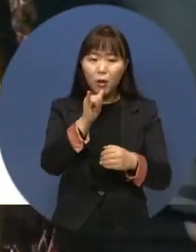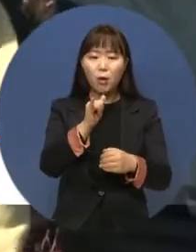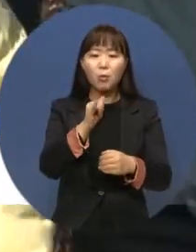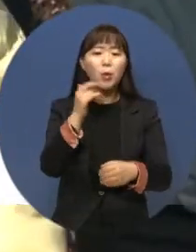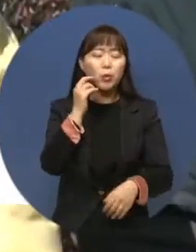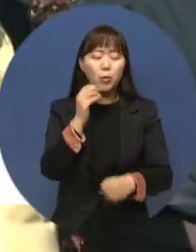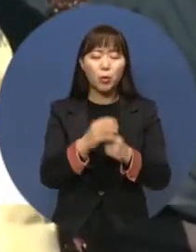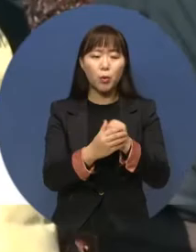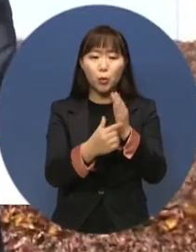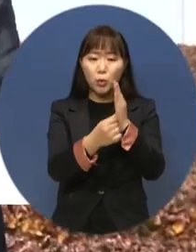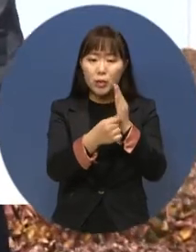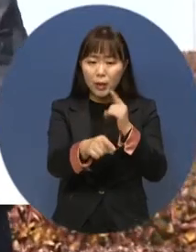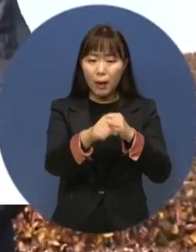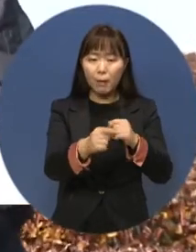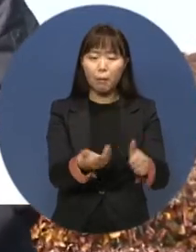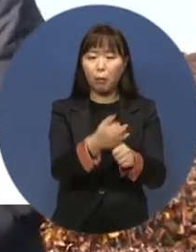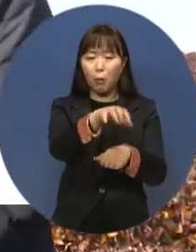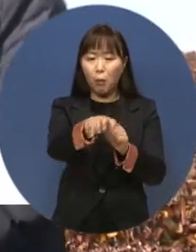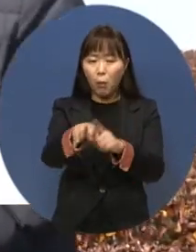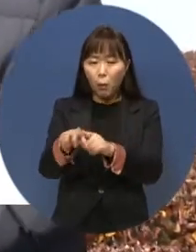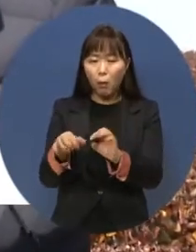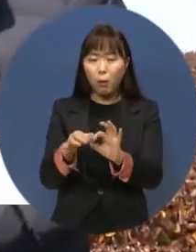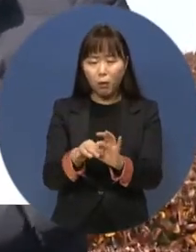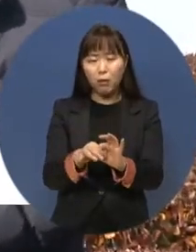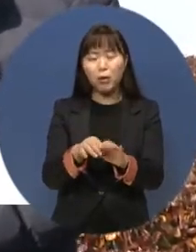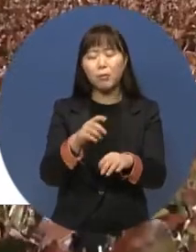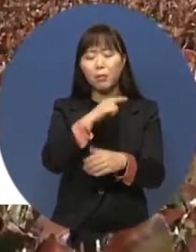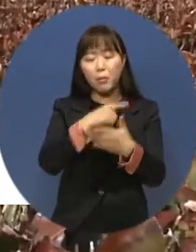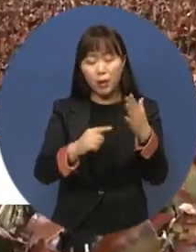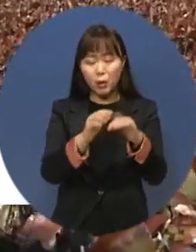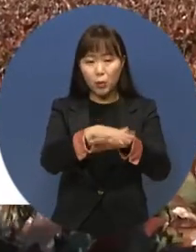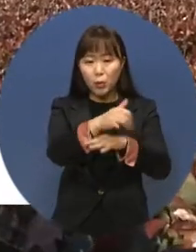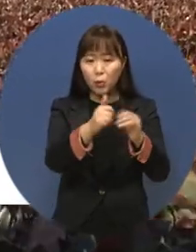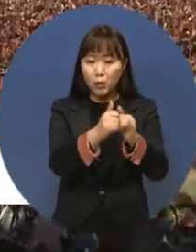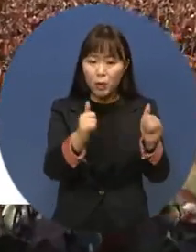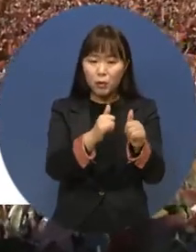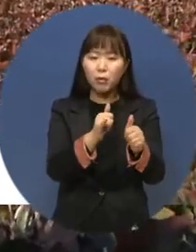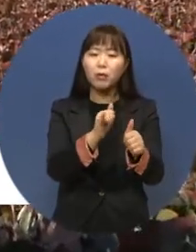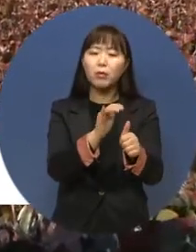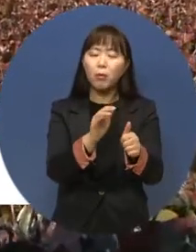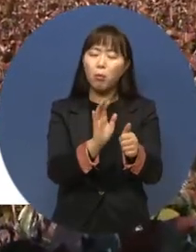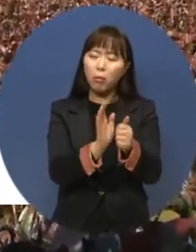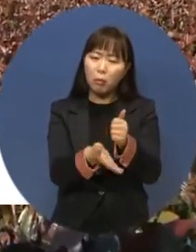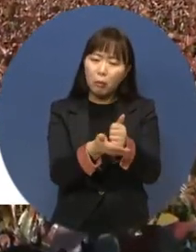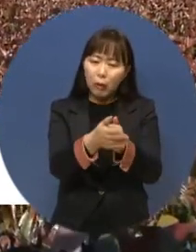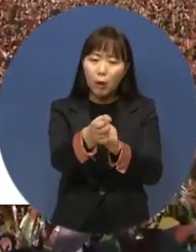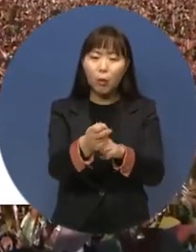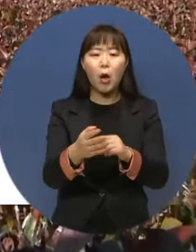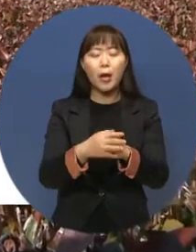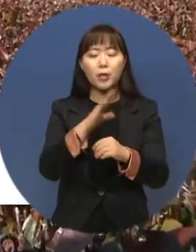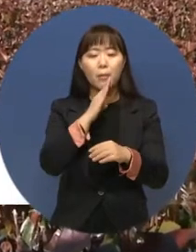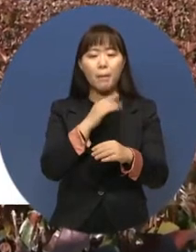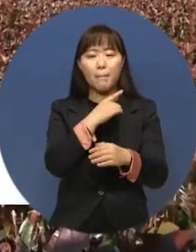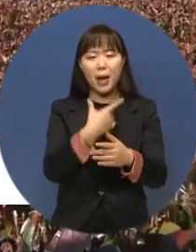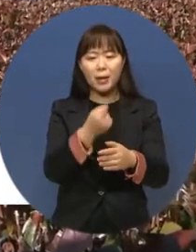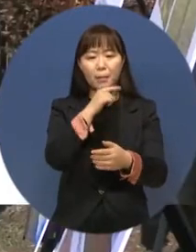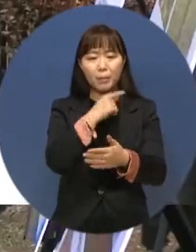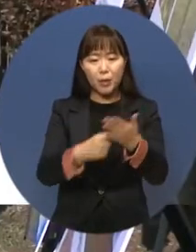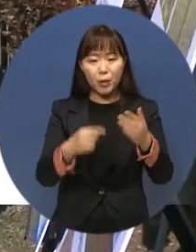재배 현장을 들러 피해 농업인을 격려하고 철저한 피해 조사와 신속한 복구 지원을